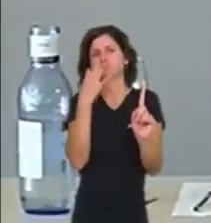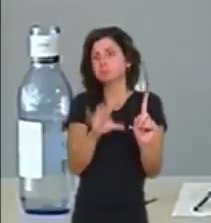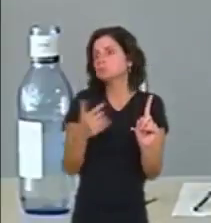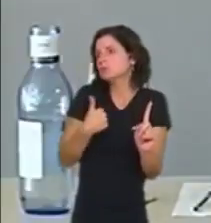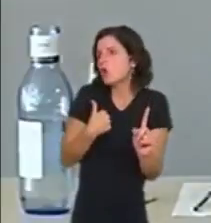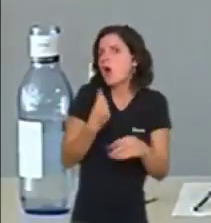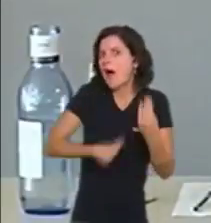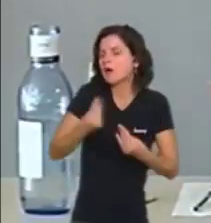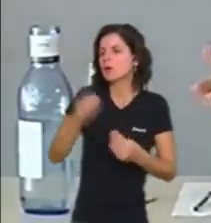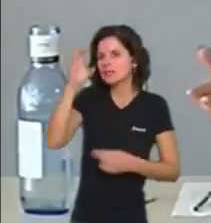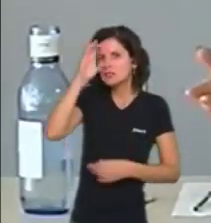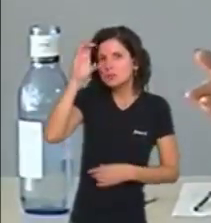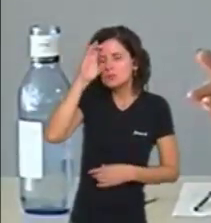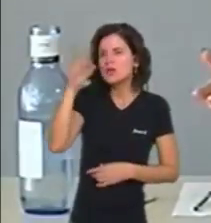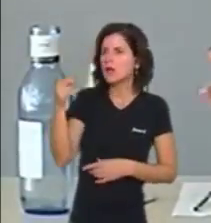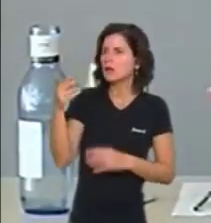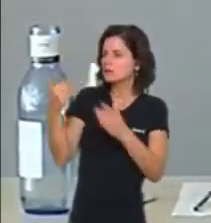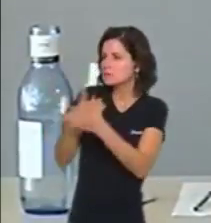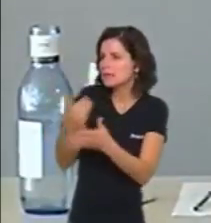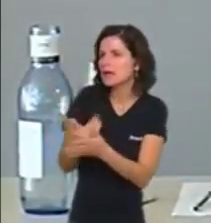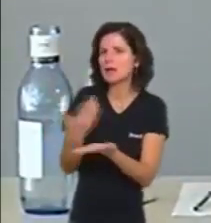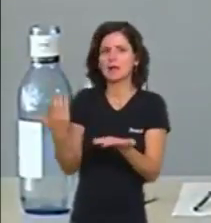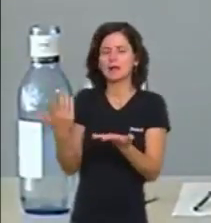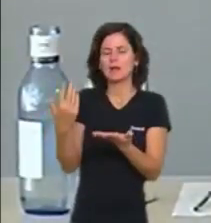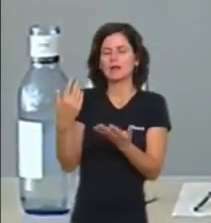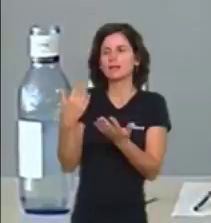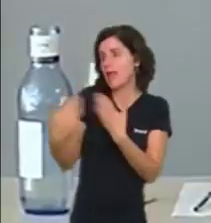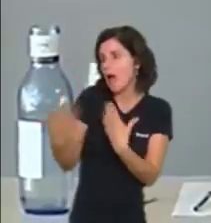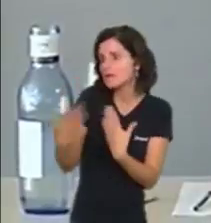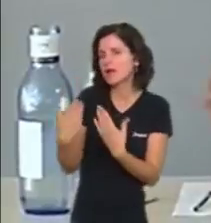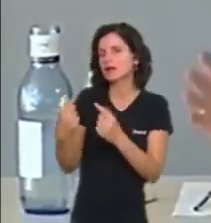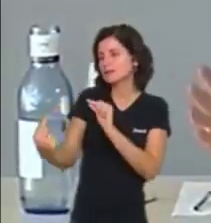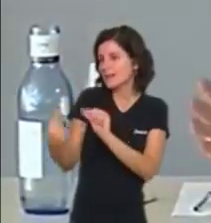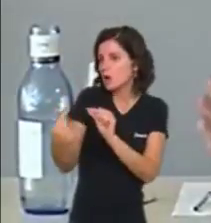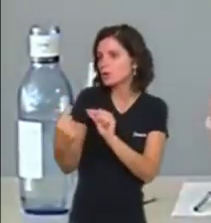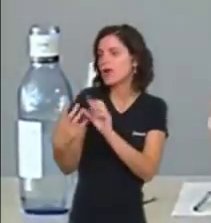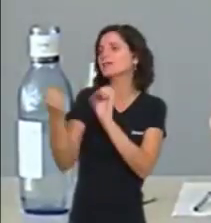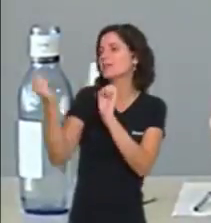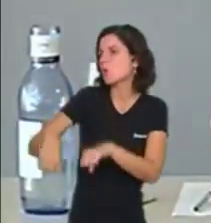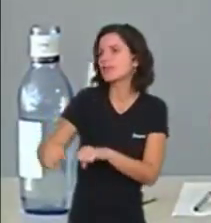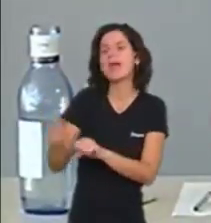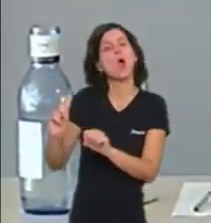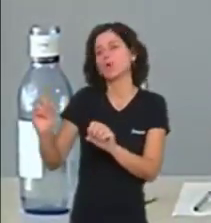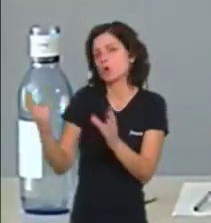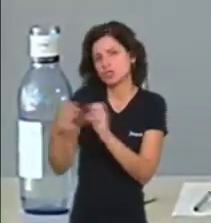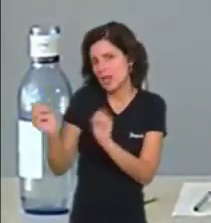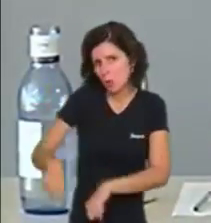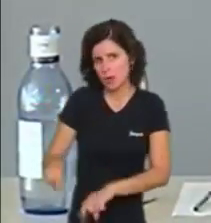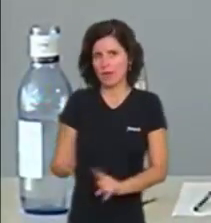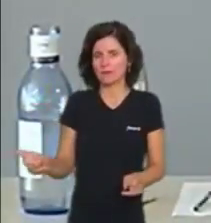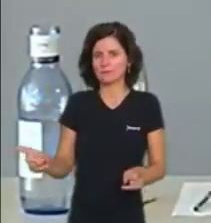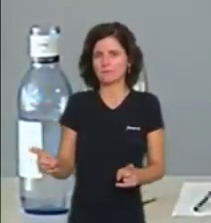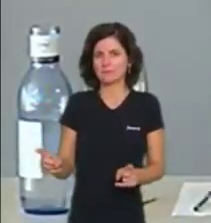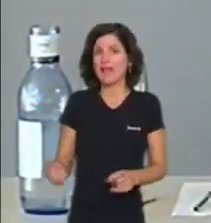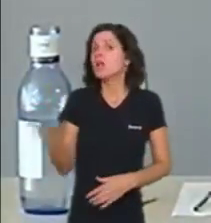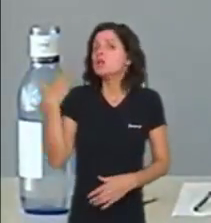se'ls escolta, perquè la gent té dreta que se li escolte, se raona en ells i s'aplega un acord. Val? Lo